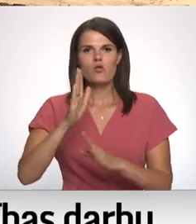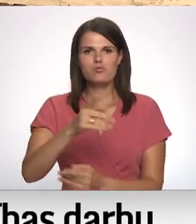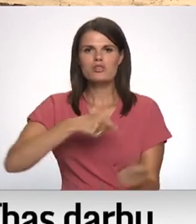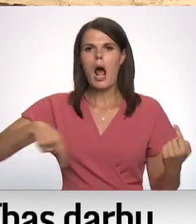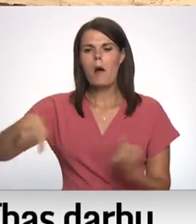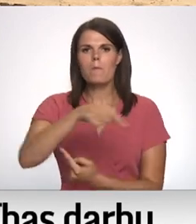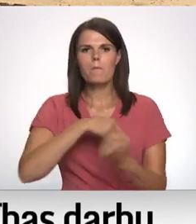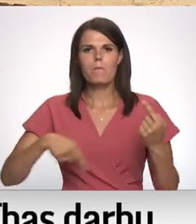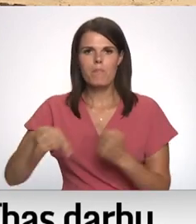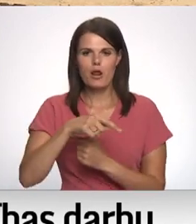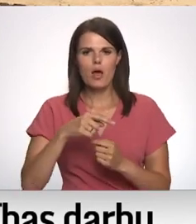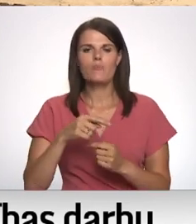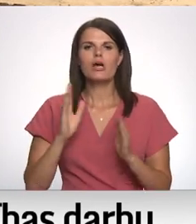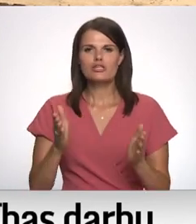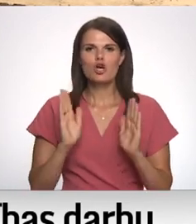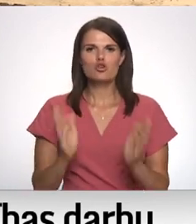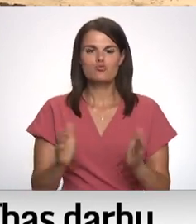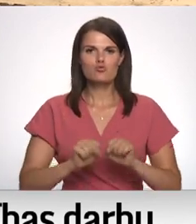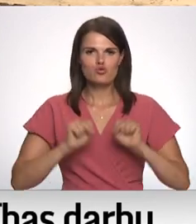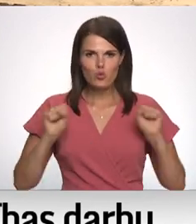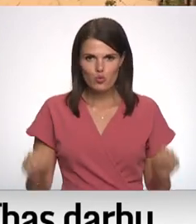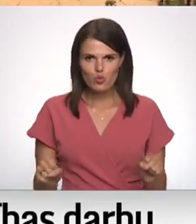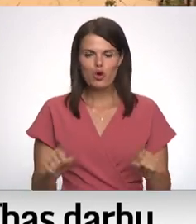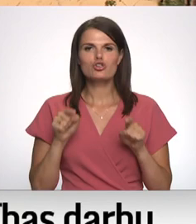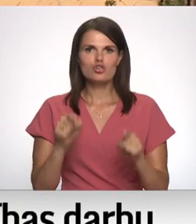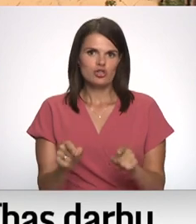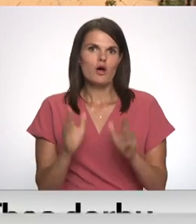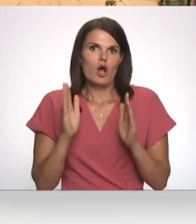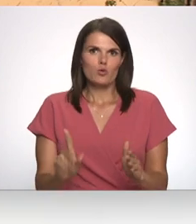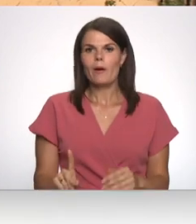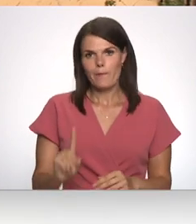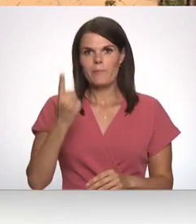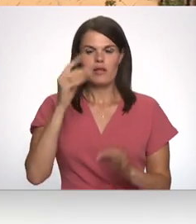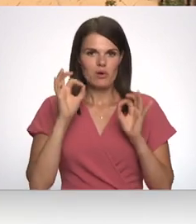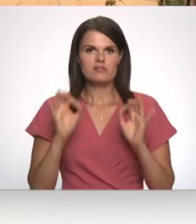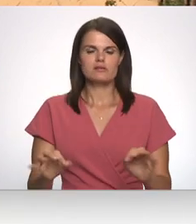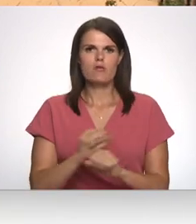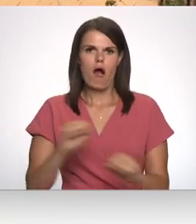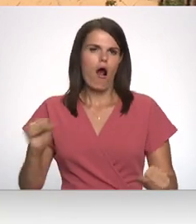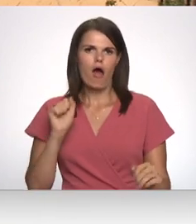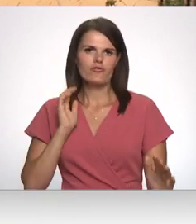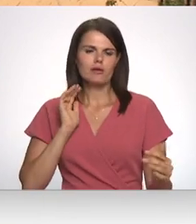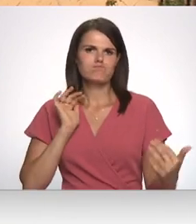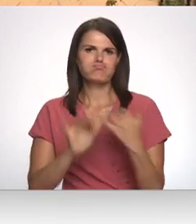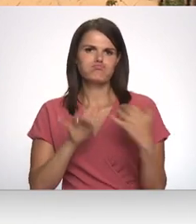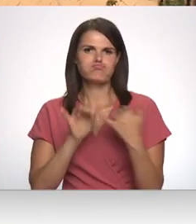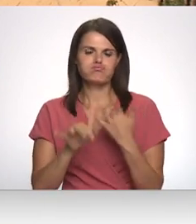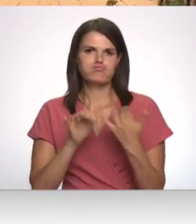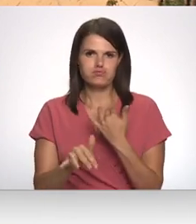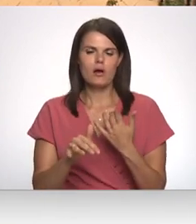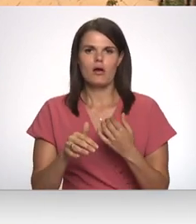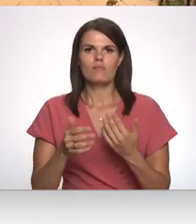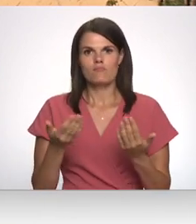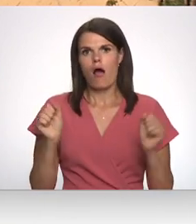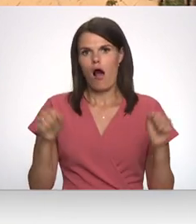un pārvadi. Ceļš būs drošs un šī varēs kļūt par varbūt pirmo tādu īsto ātrgaitas maģistrāli, kur potenciāli